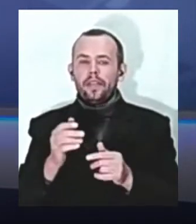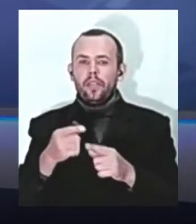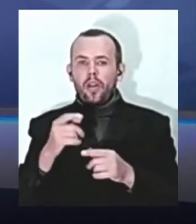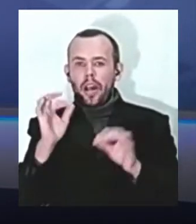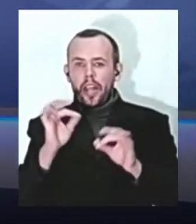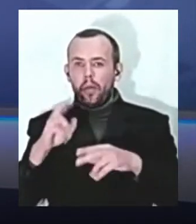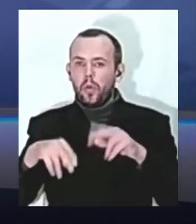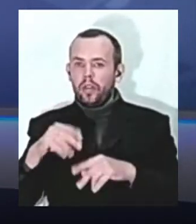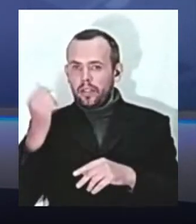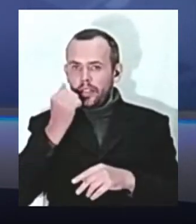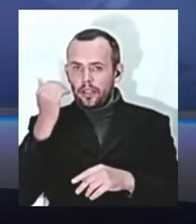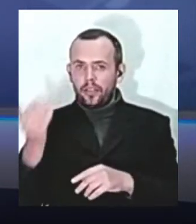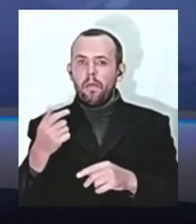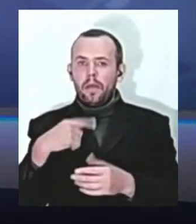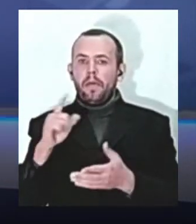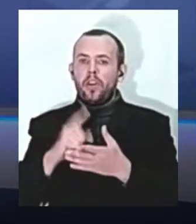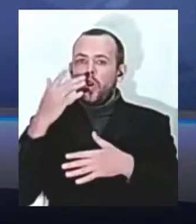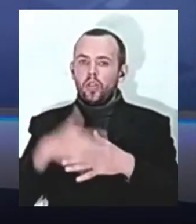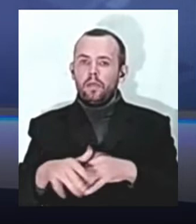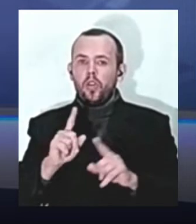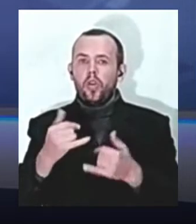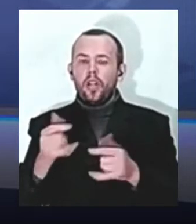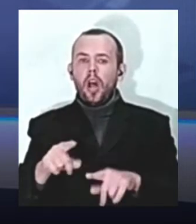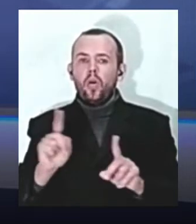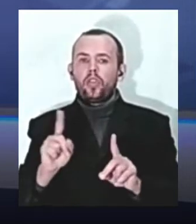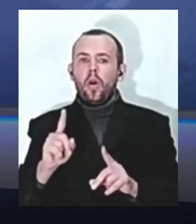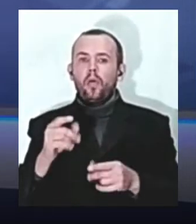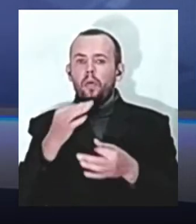Звичайно, ми повинні розуміти, що для того, щоб